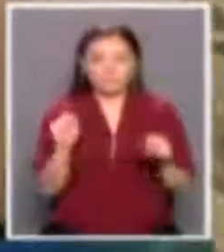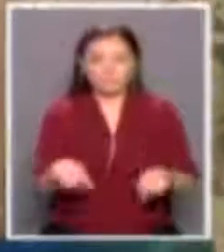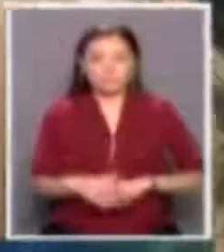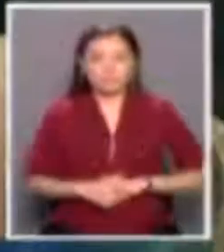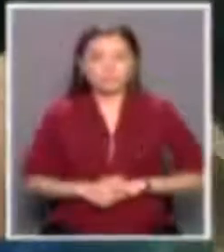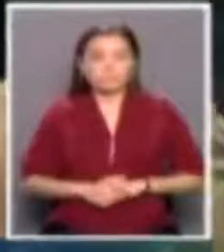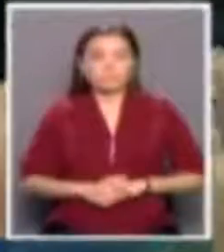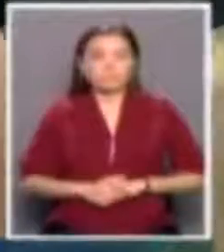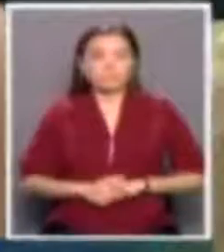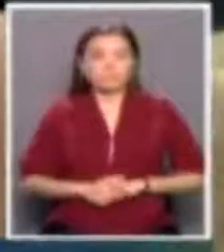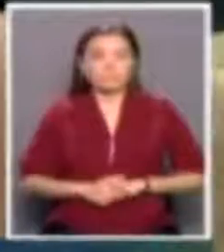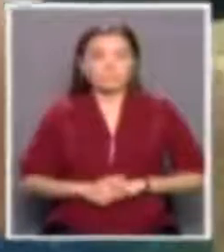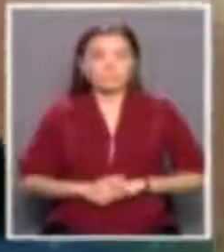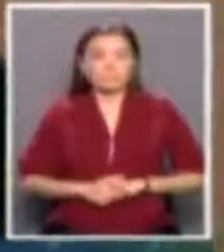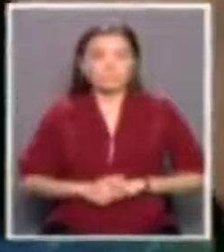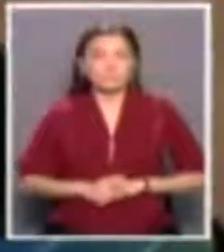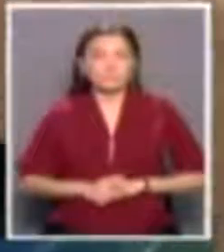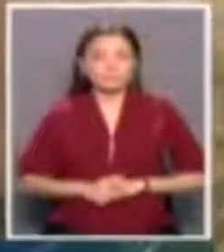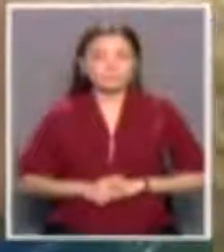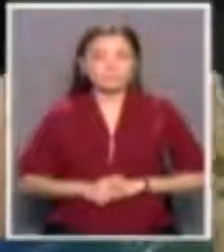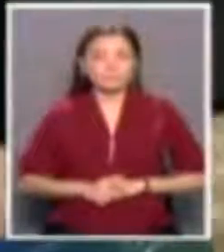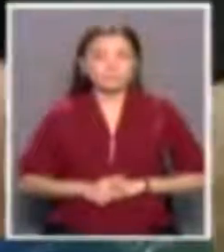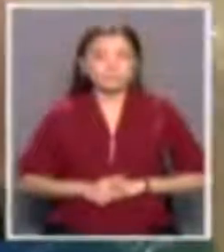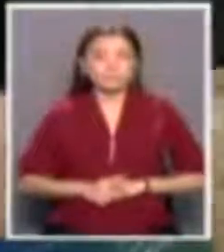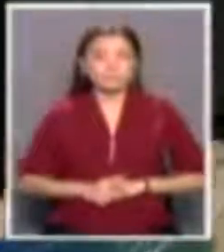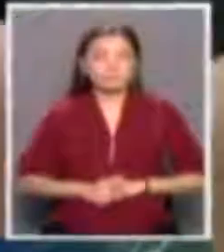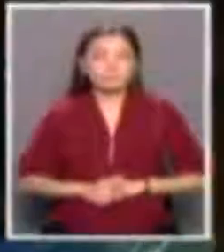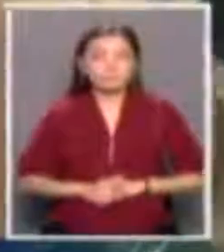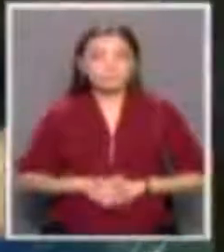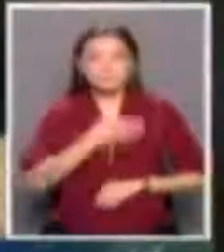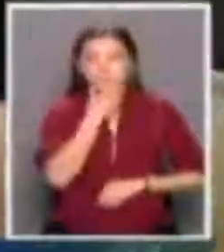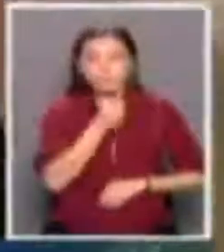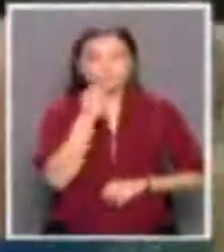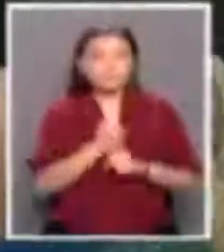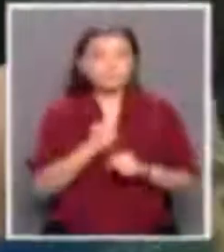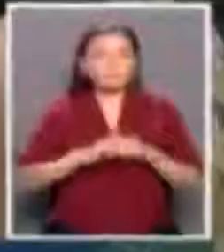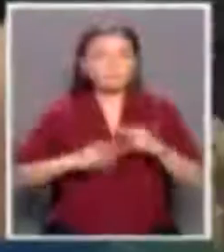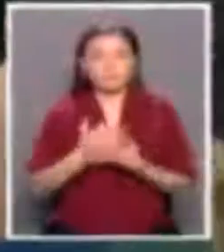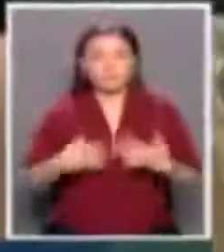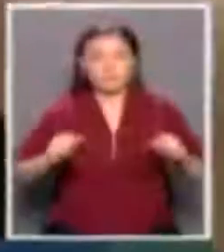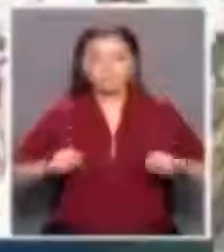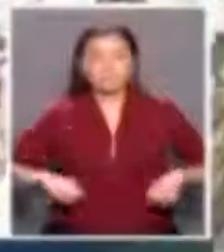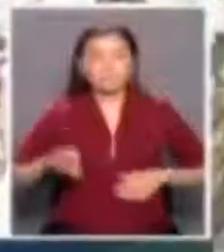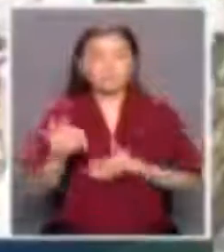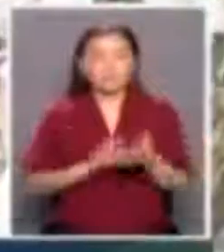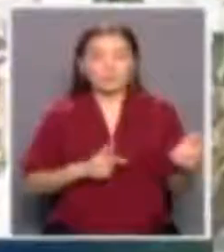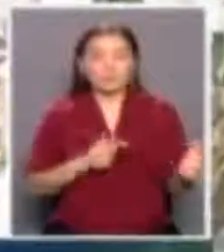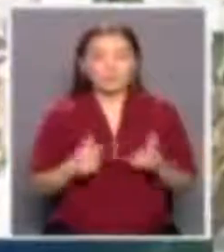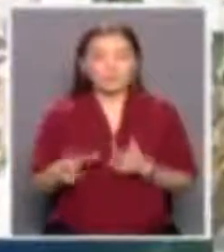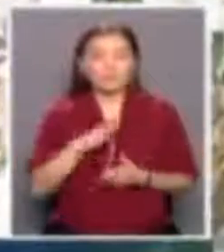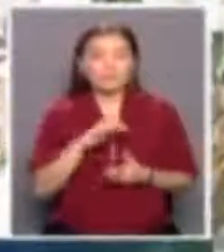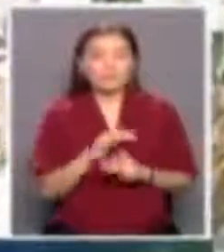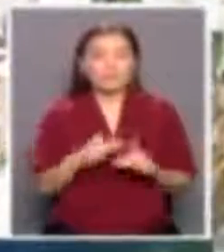айналдыра береміз. Басқа бұл жерде ешқандай қиындық жоқ. Көз қорқақ қол батыр деген осы, міне әпсетте дайын болды.